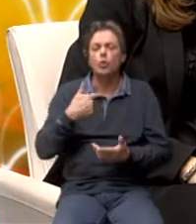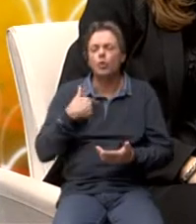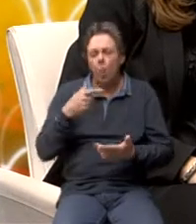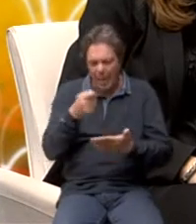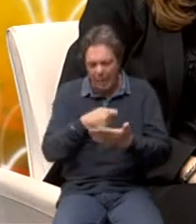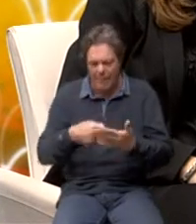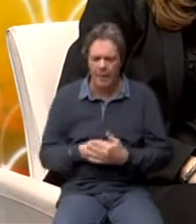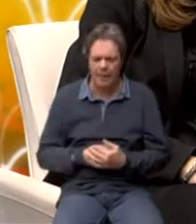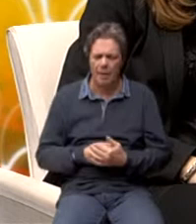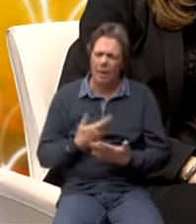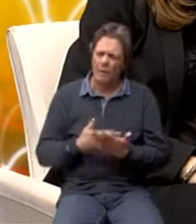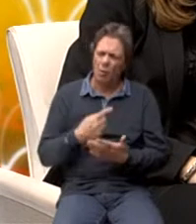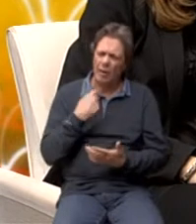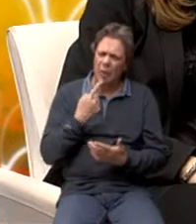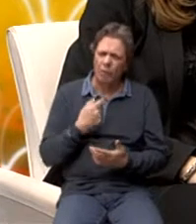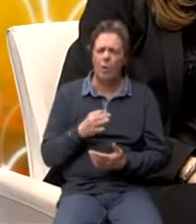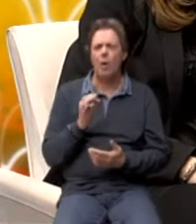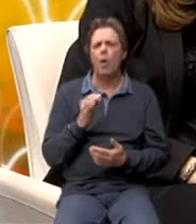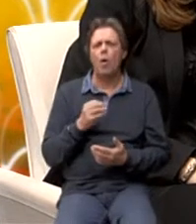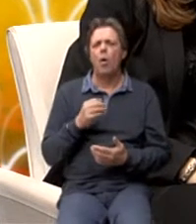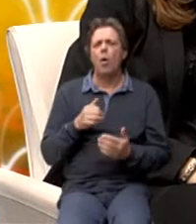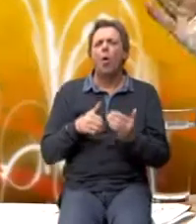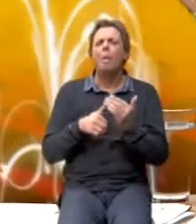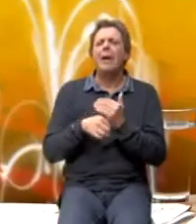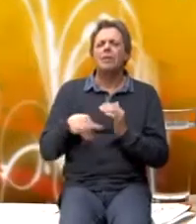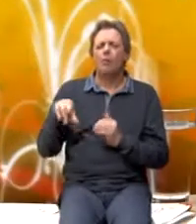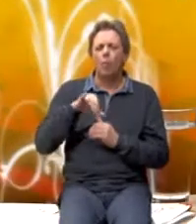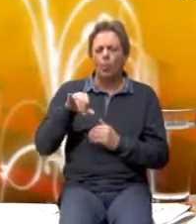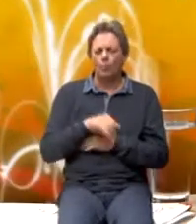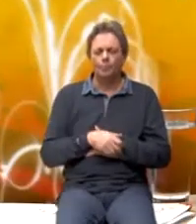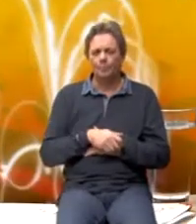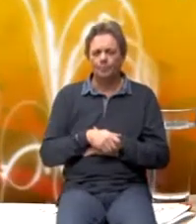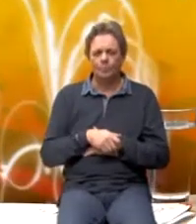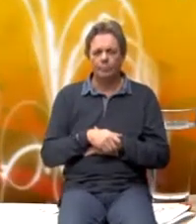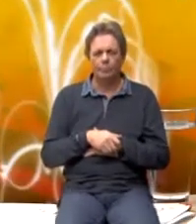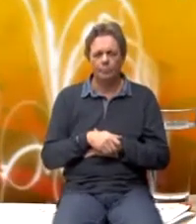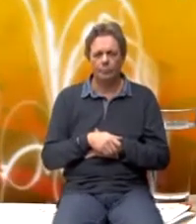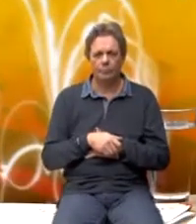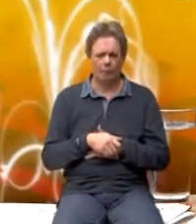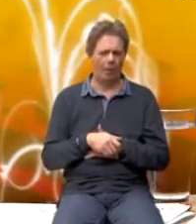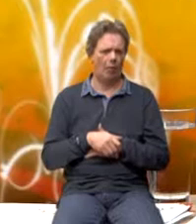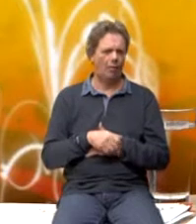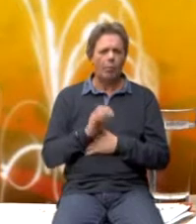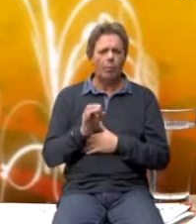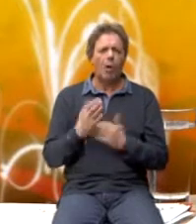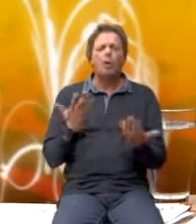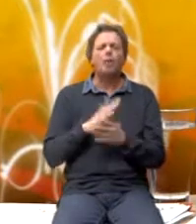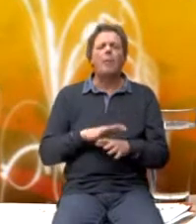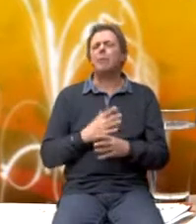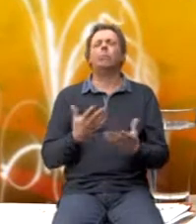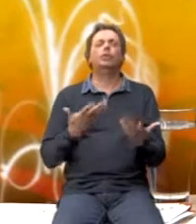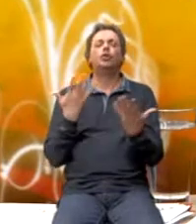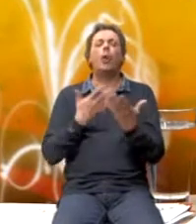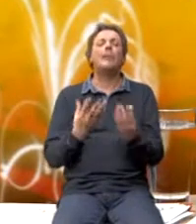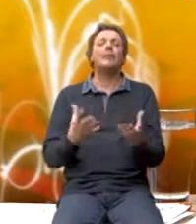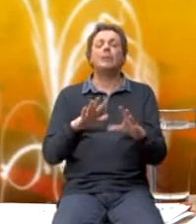ne. Tako da, kad govorimo o maslinu... To sam se samo sada sjetila. Usput, kao šta mi svašta gutamo i šta mi svašta jedemo i šta smo